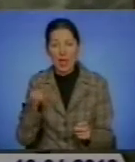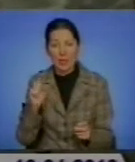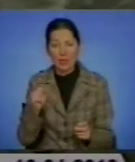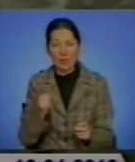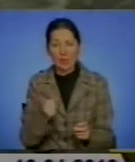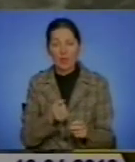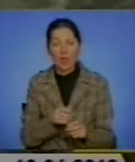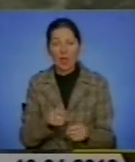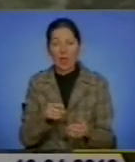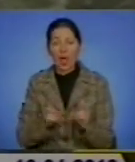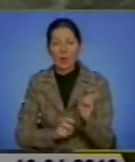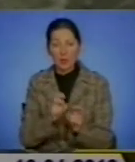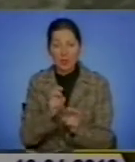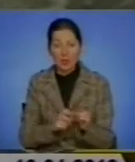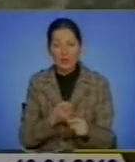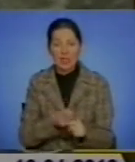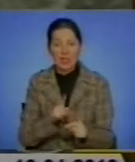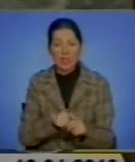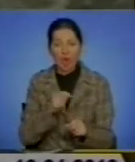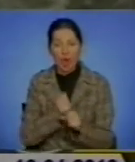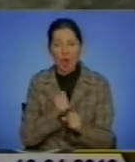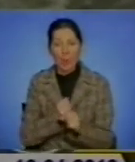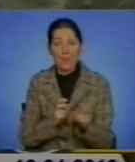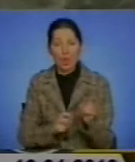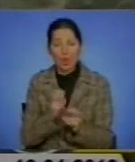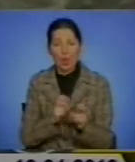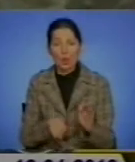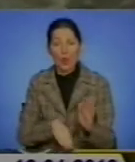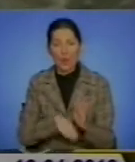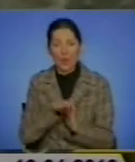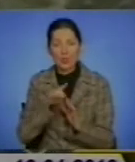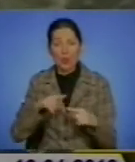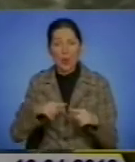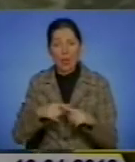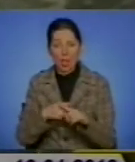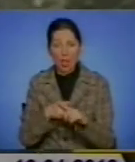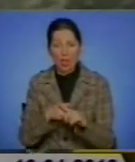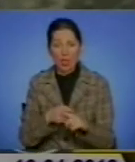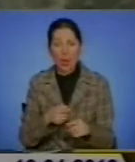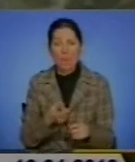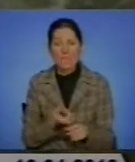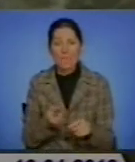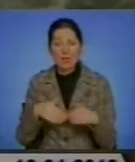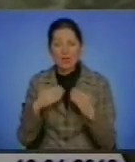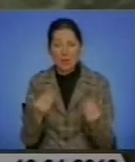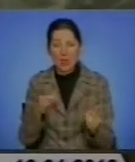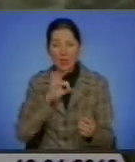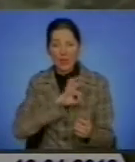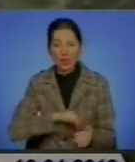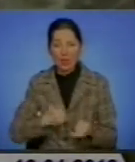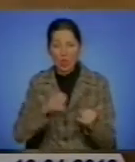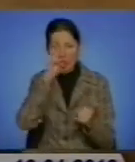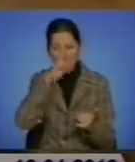регулирования оказываются предприятия, как раз производящие продукцию высокотехнологическую, максимально выгодную для государства с точки